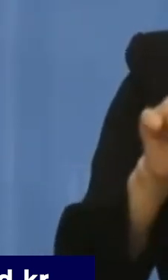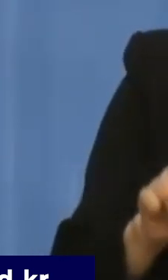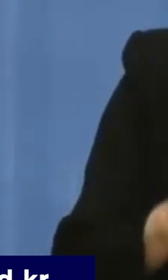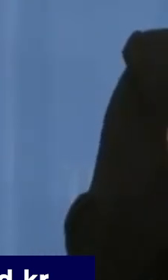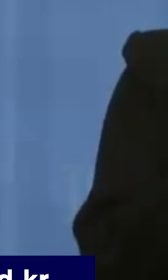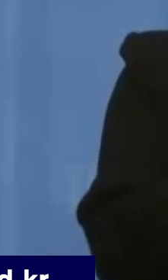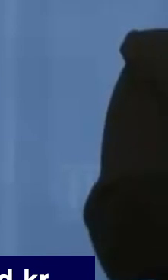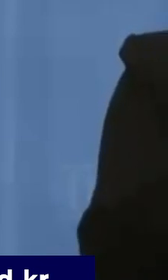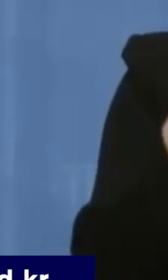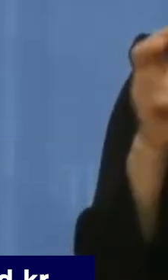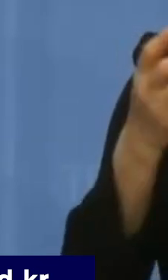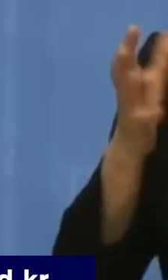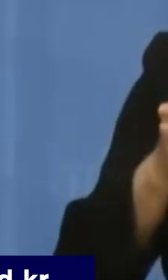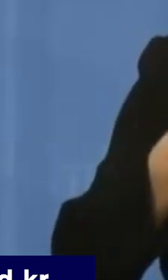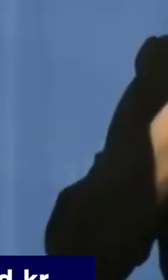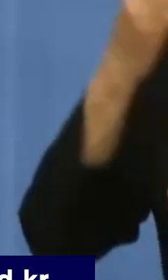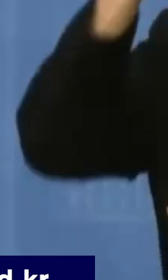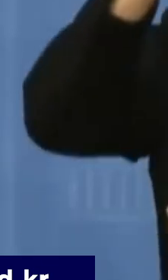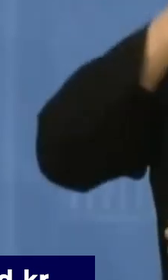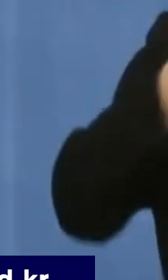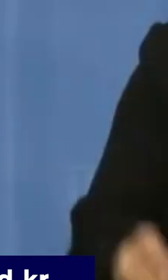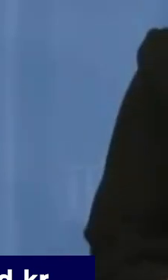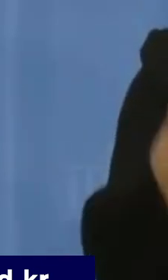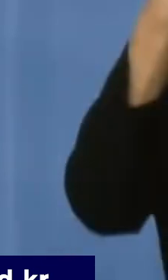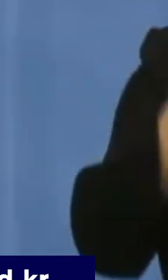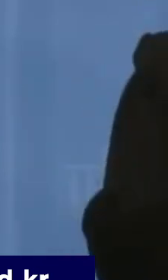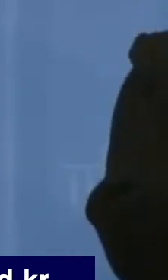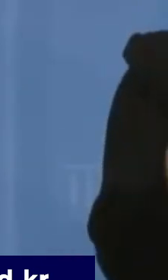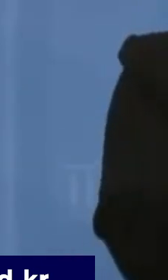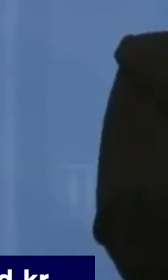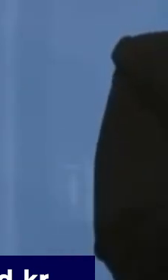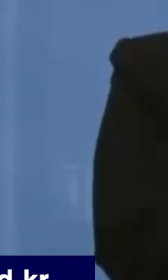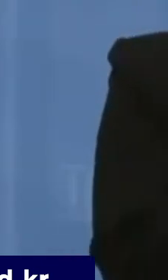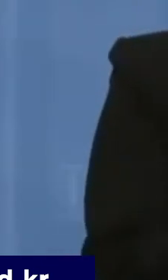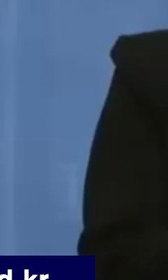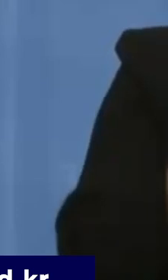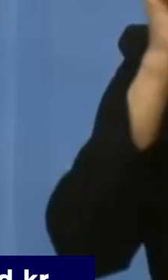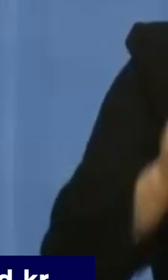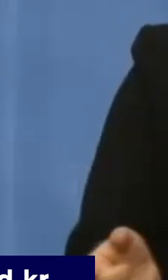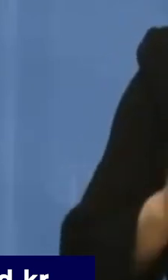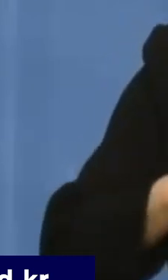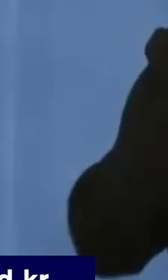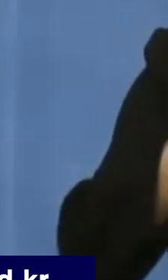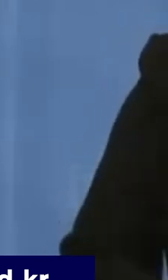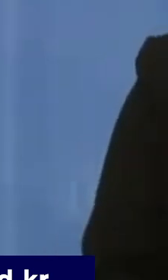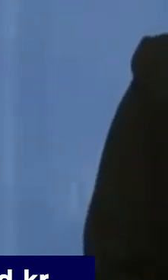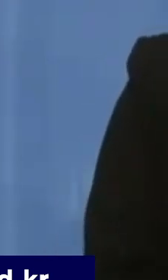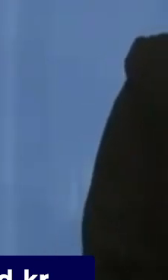때처럼 정부 여당의 집요한 방해에 굴하지 않고 야3당 공조를 공고히 회복해야 합니다.